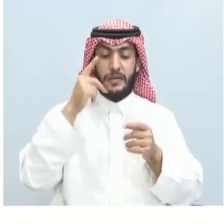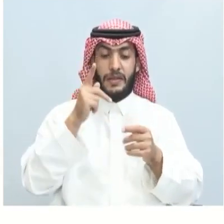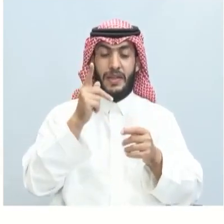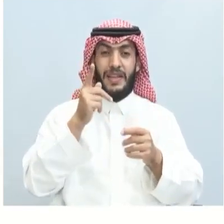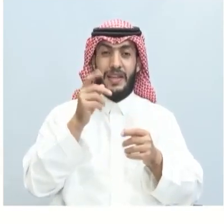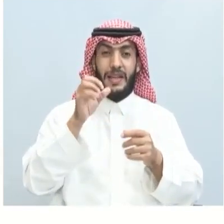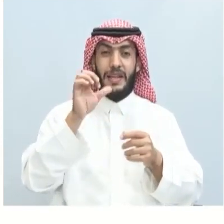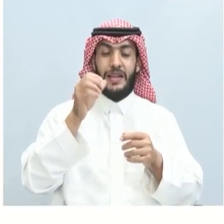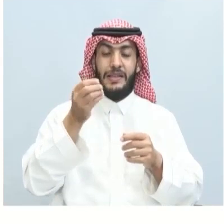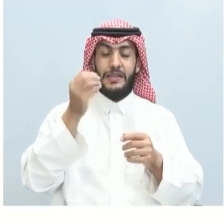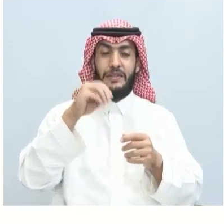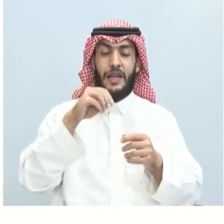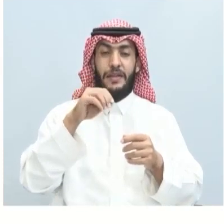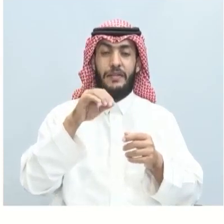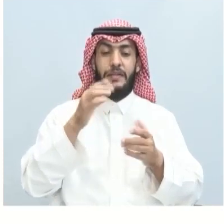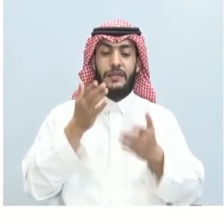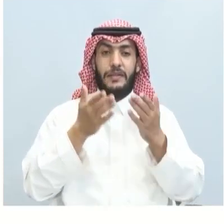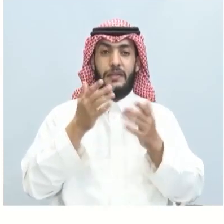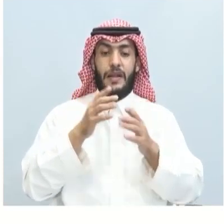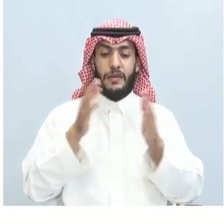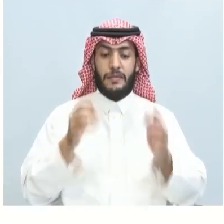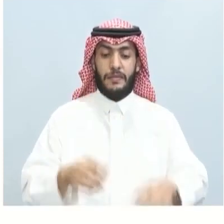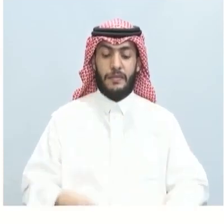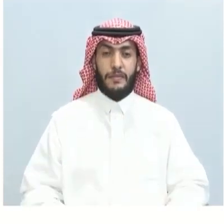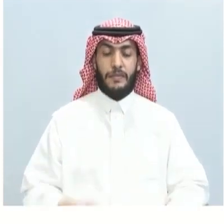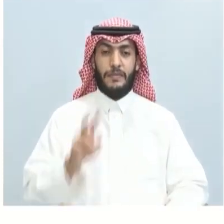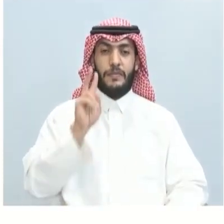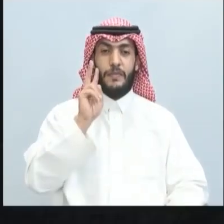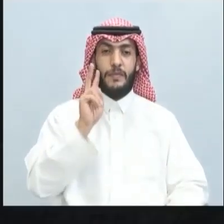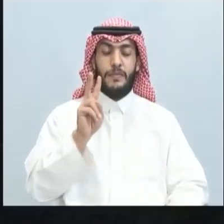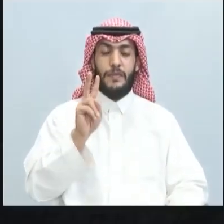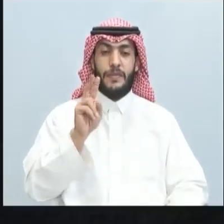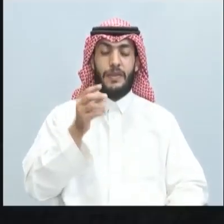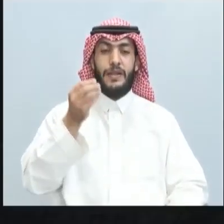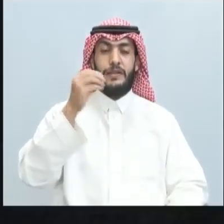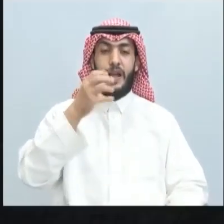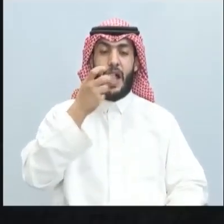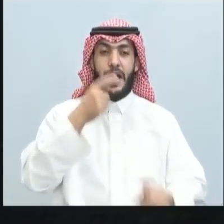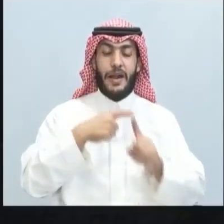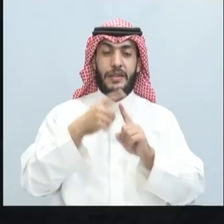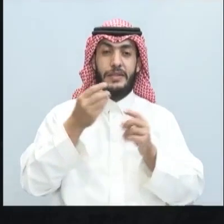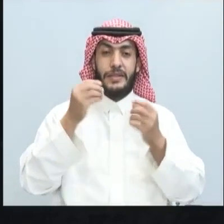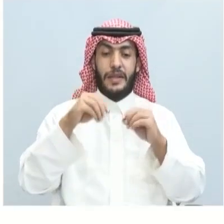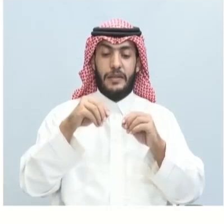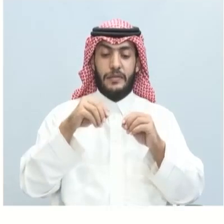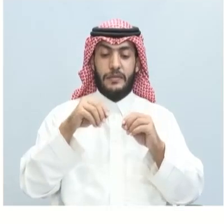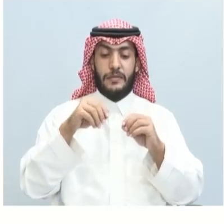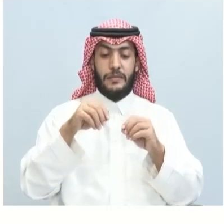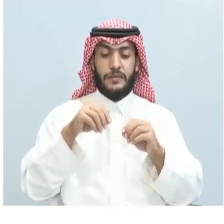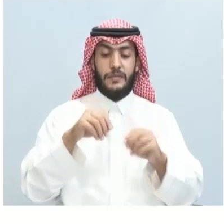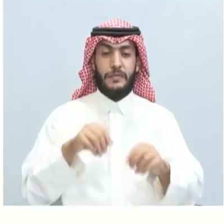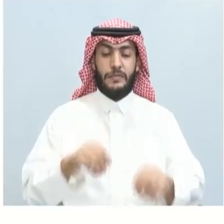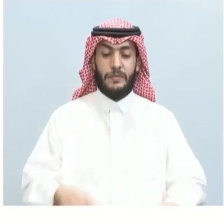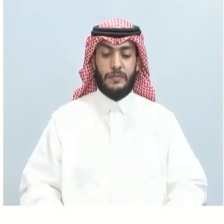كيو كان الناتج في خليط اتزان اكبر الان انظر بزياده درجه الحراره زد درجه